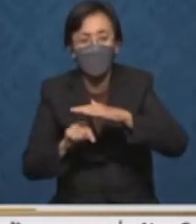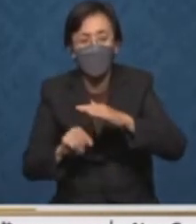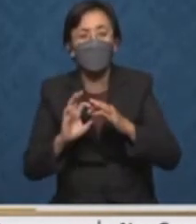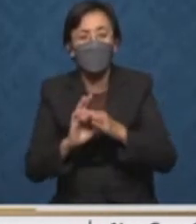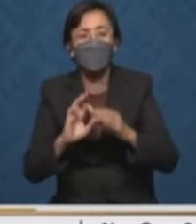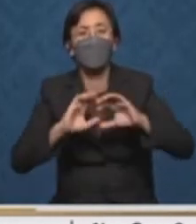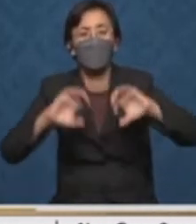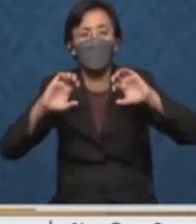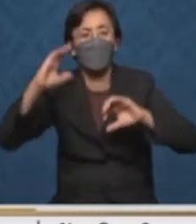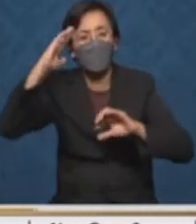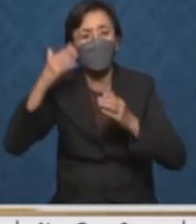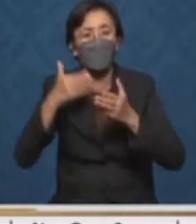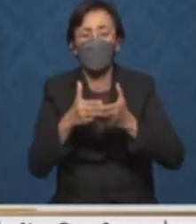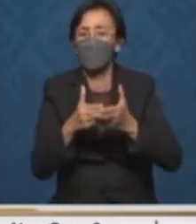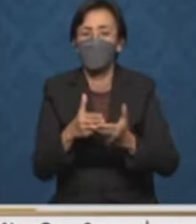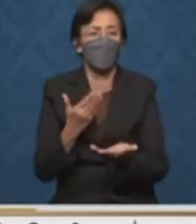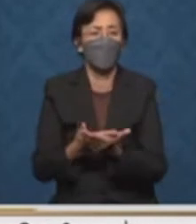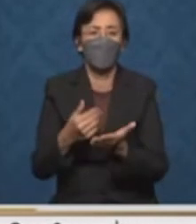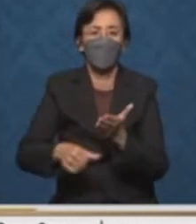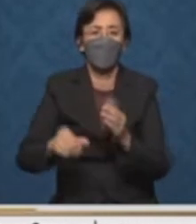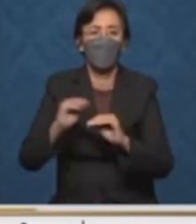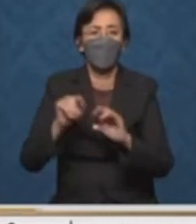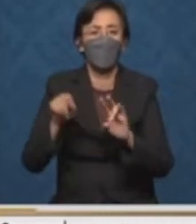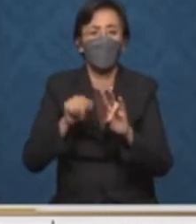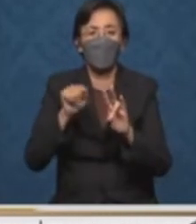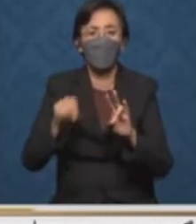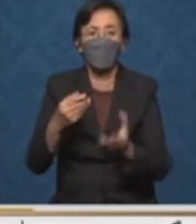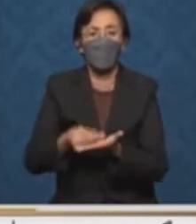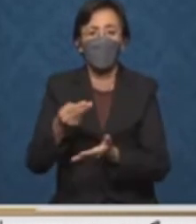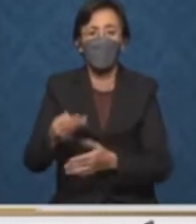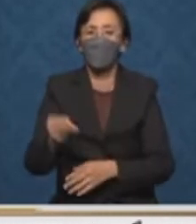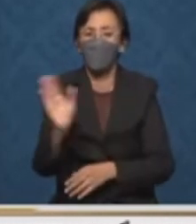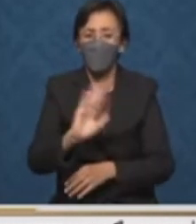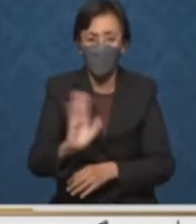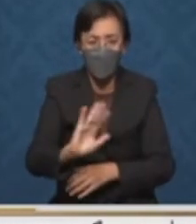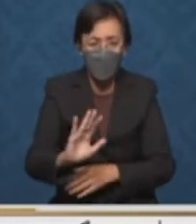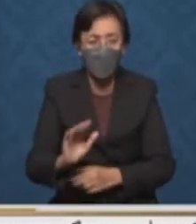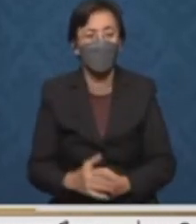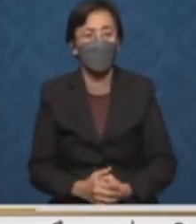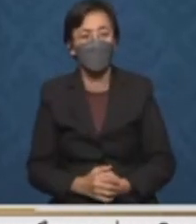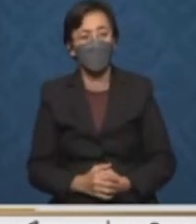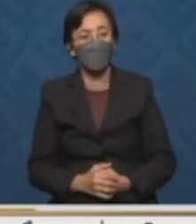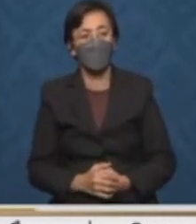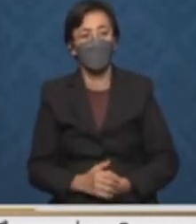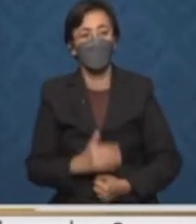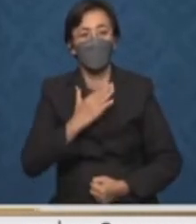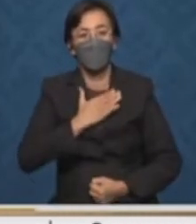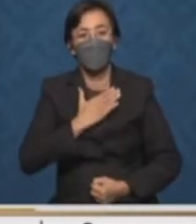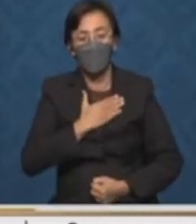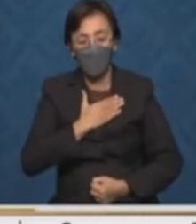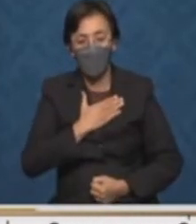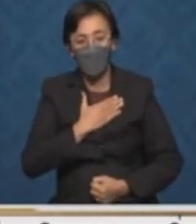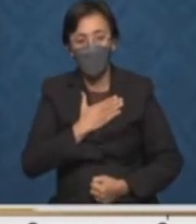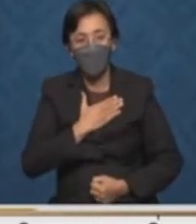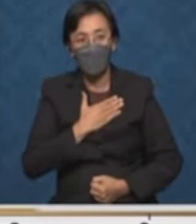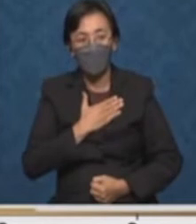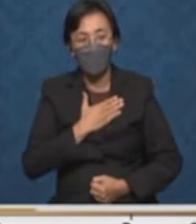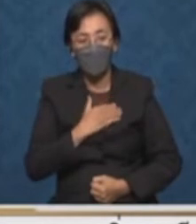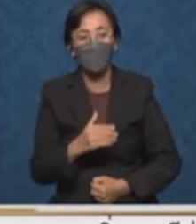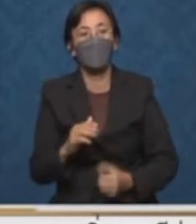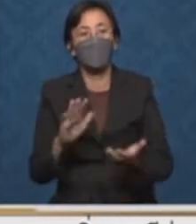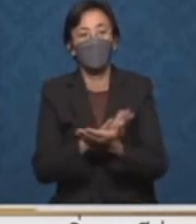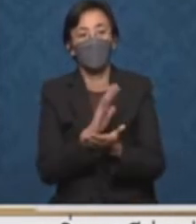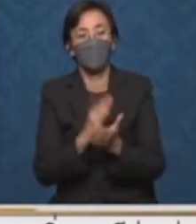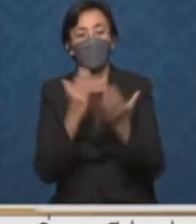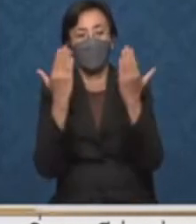ครับหน้าถัดไปครับท่านประธานครับผมเนี่ยมี G2G อยู่2ฉ